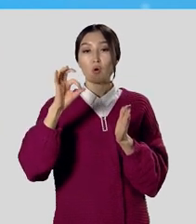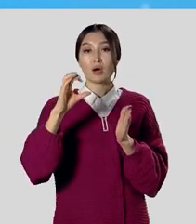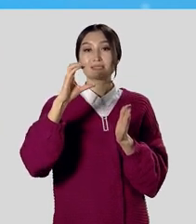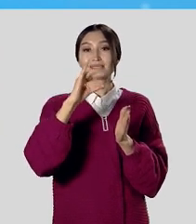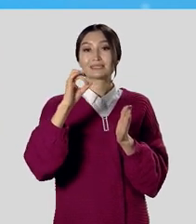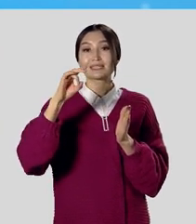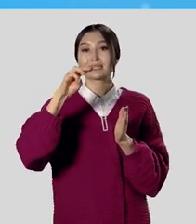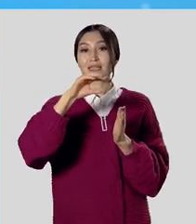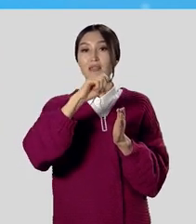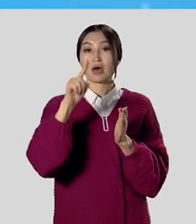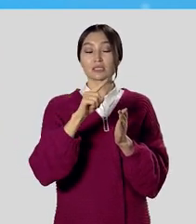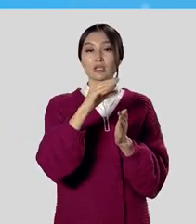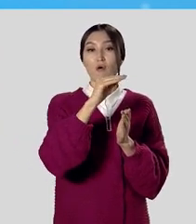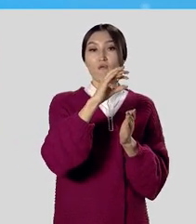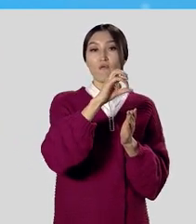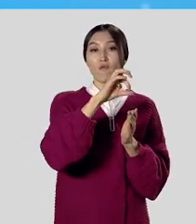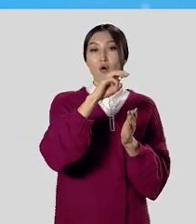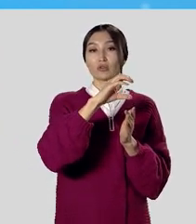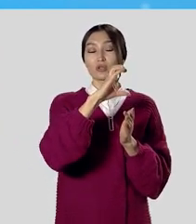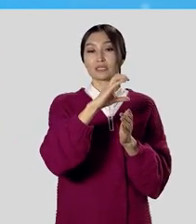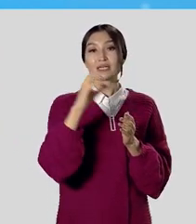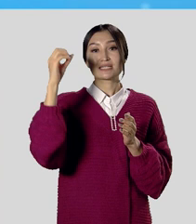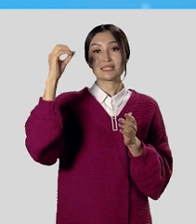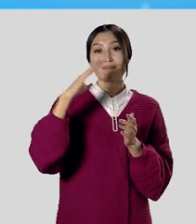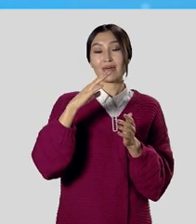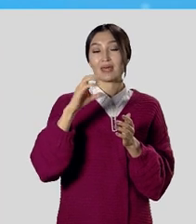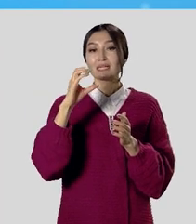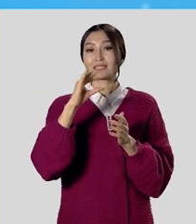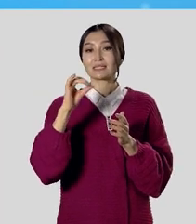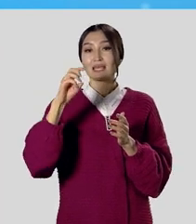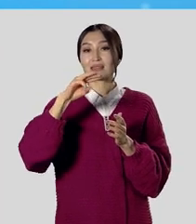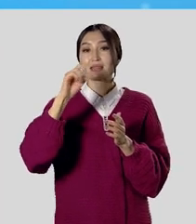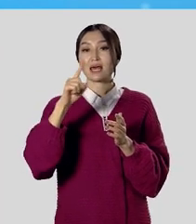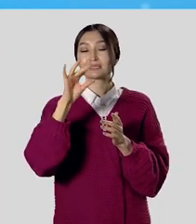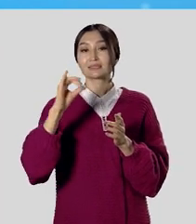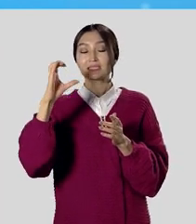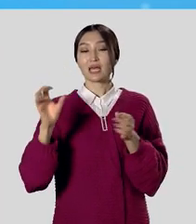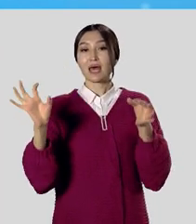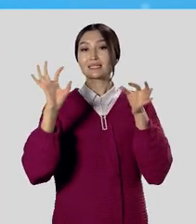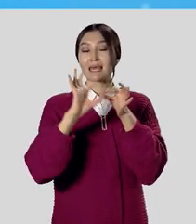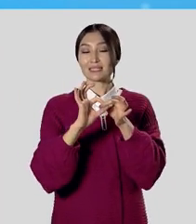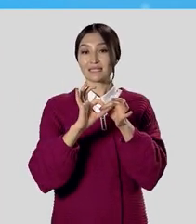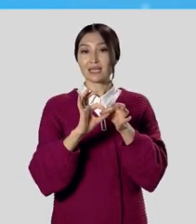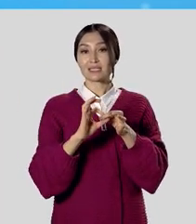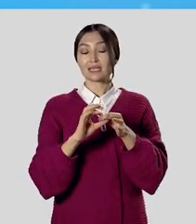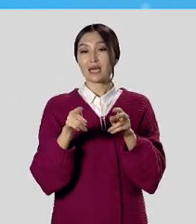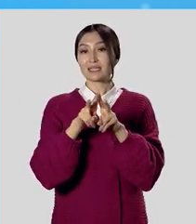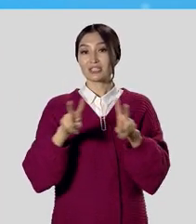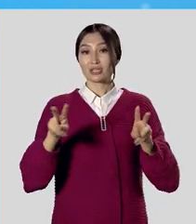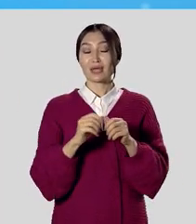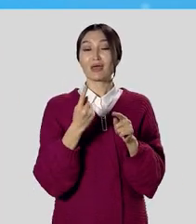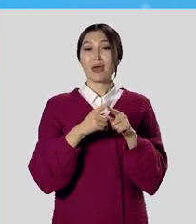Фотосинтез от греческого «фотос» – свет и «синтезис» – соединение сочетания.